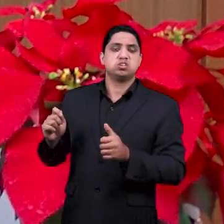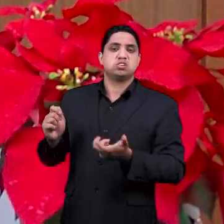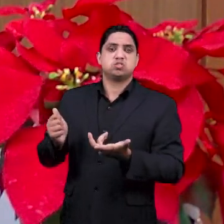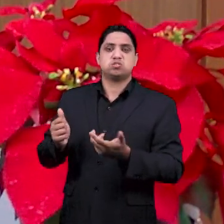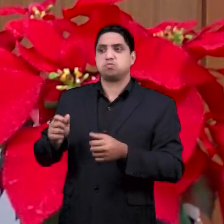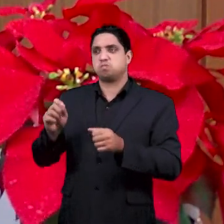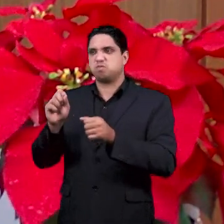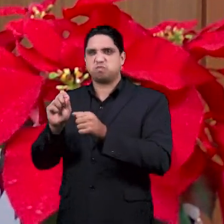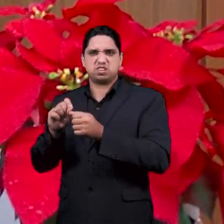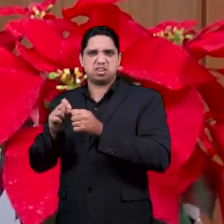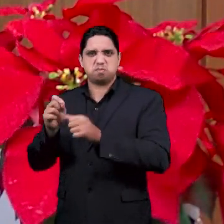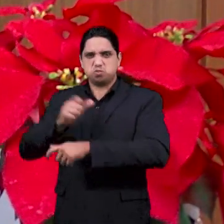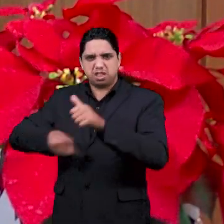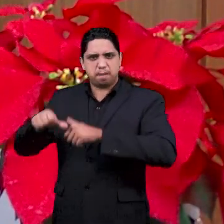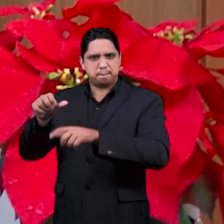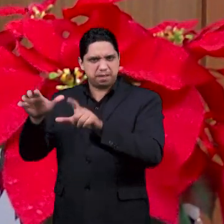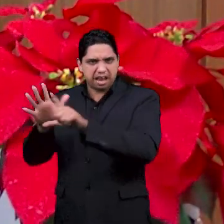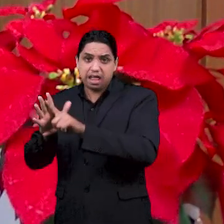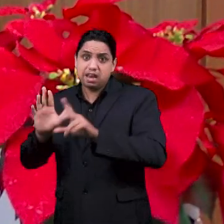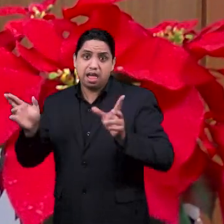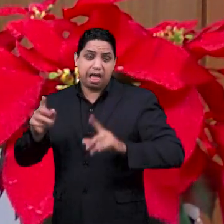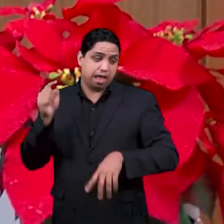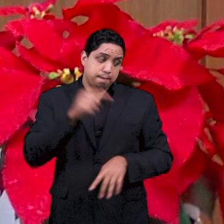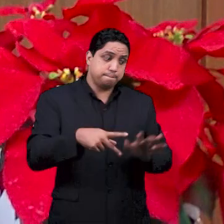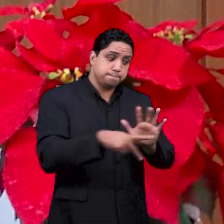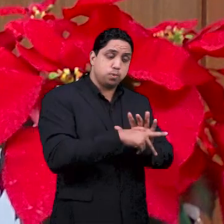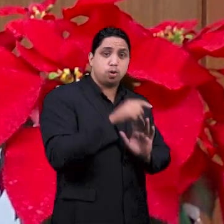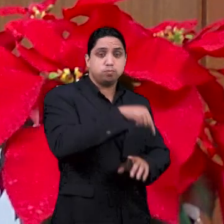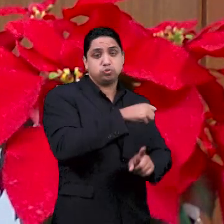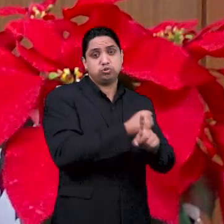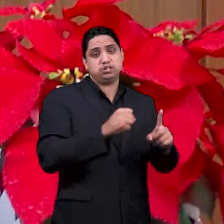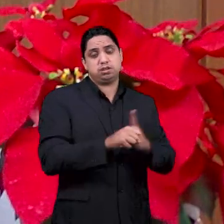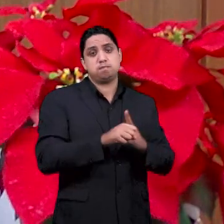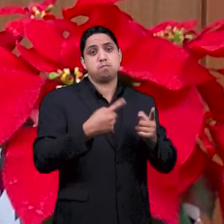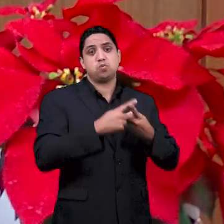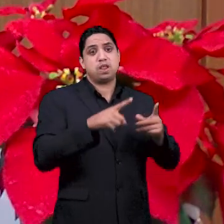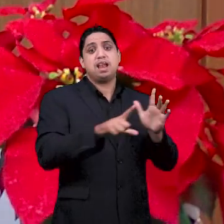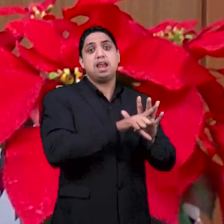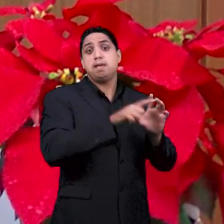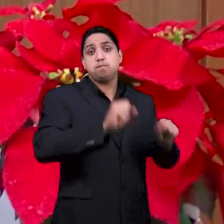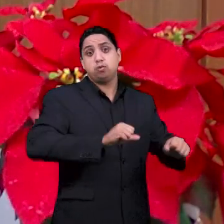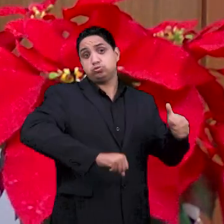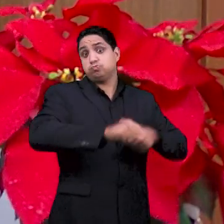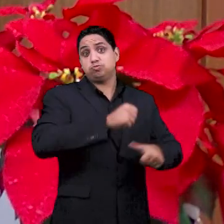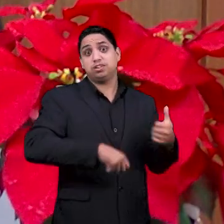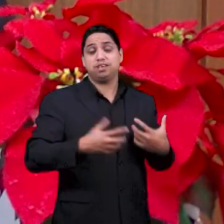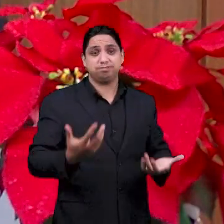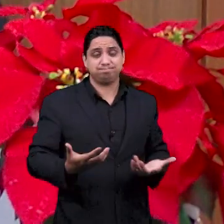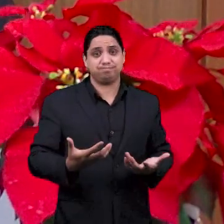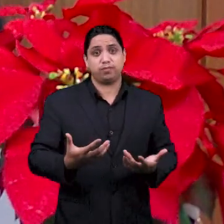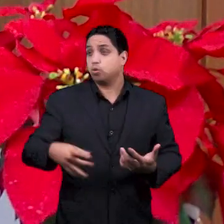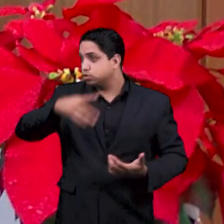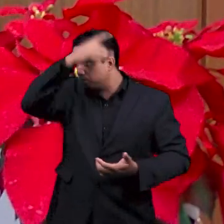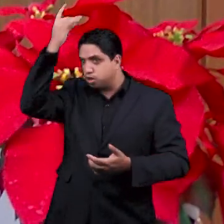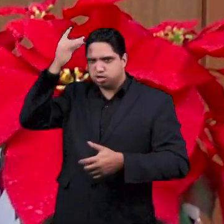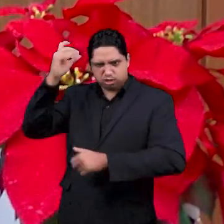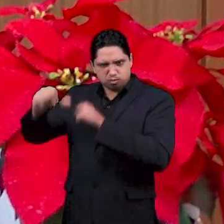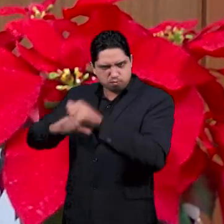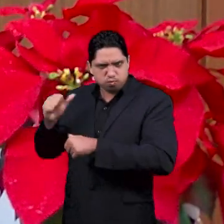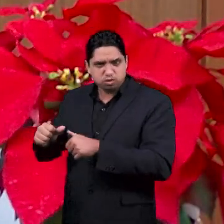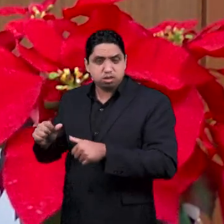время. И мы хотим показать разницу между Евангелием, которое проповедуется